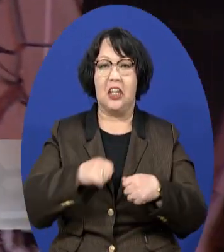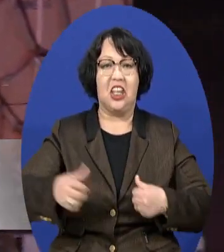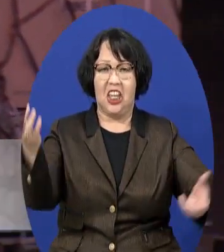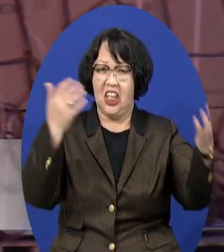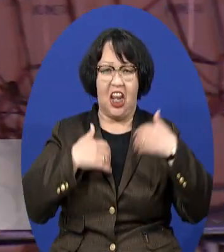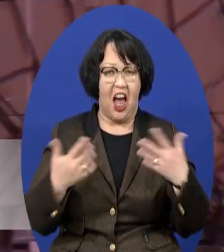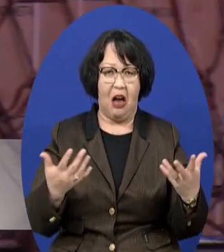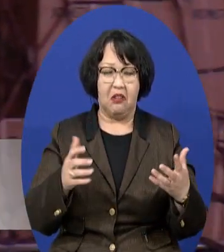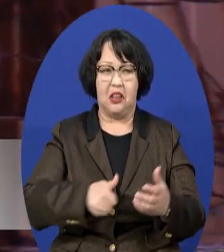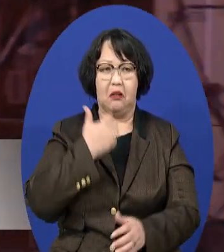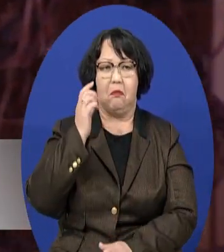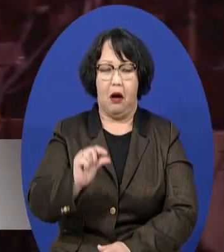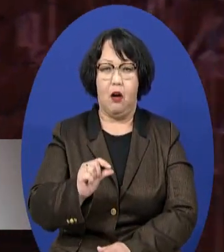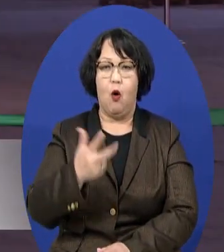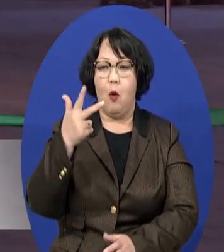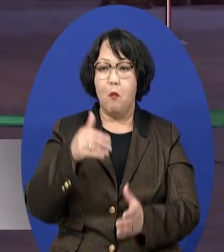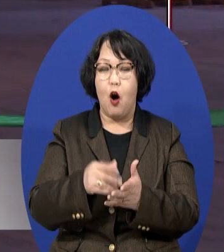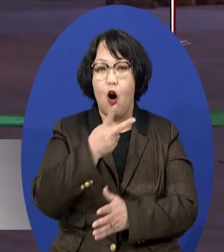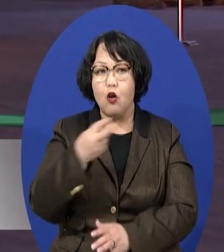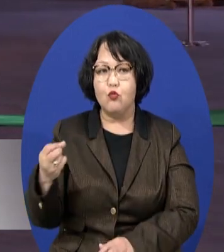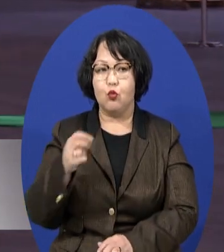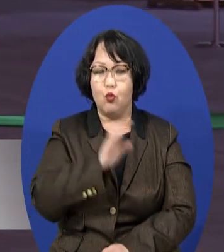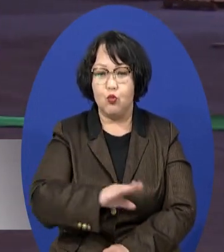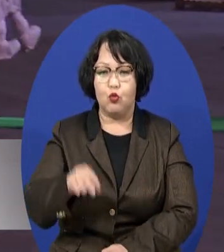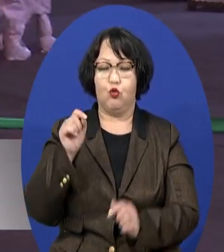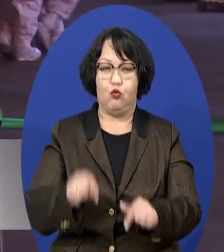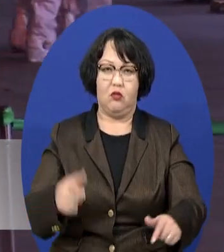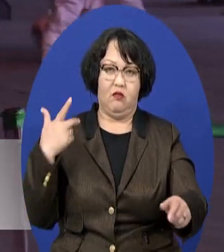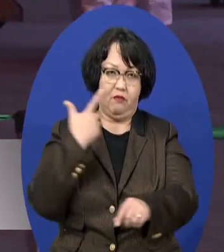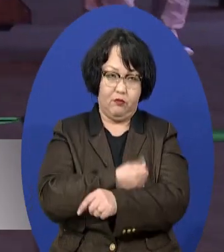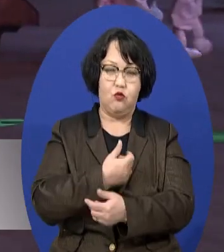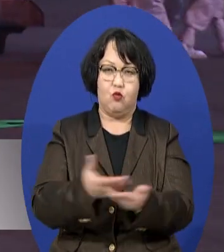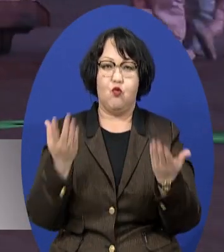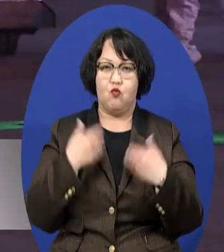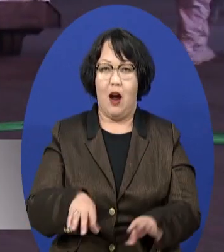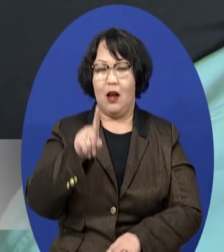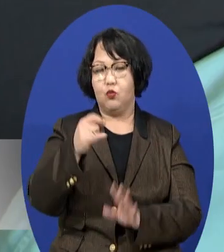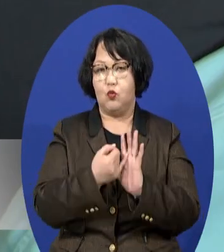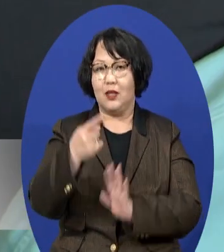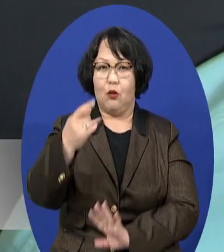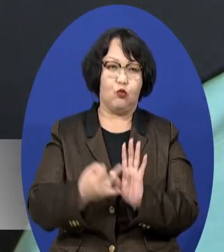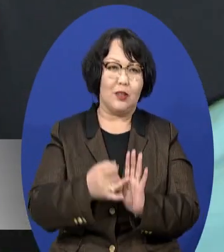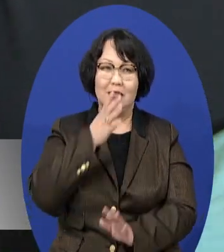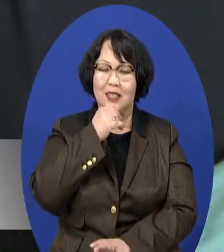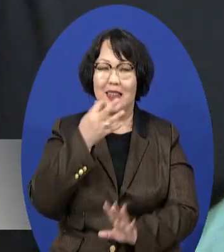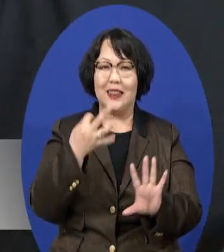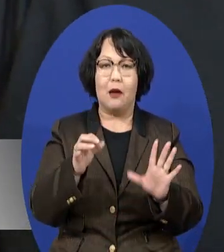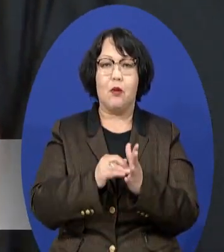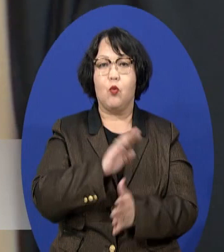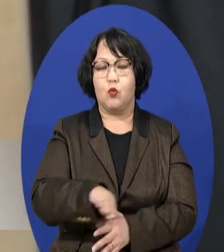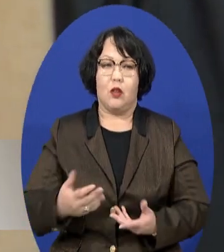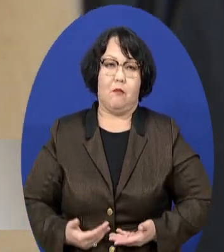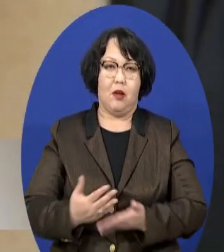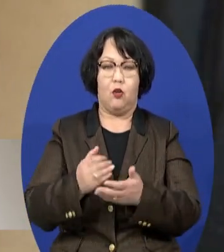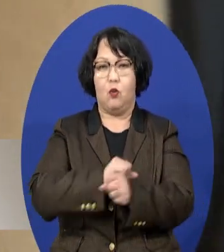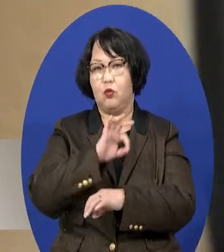Өнөөдрийн байдлаар 3200 гаруй хүүхдийг дархлаажуулсан байна. Улсын хэмжээнд 16-аас 17 насны 80,000 орчим хүүхэд байна.